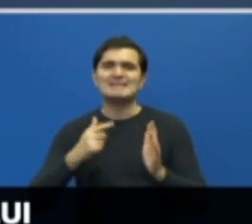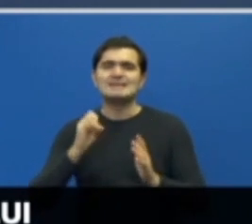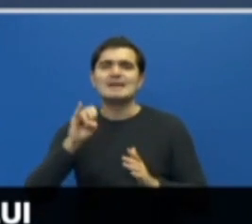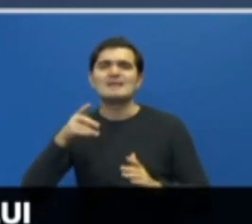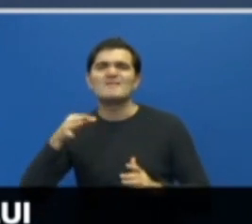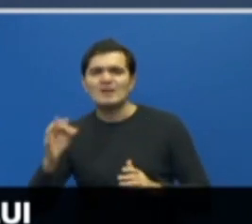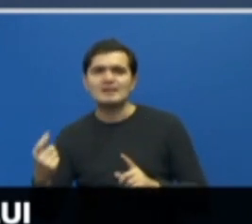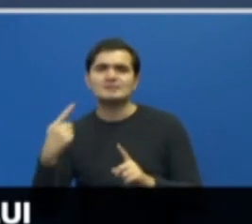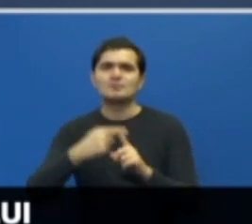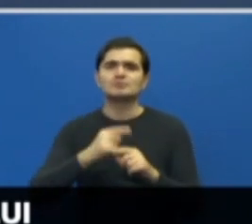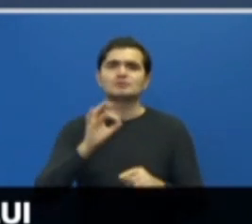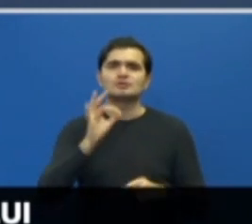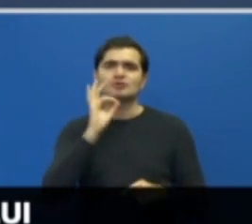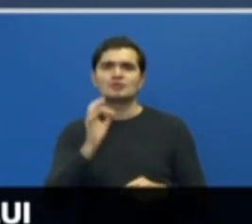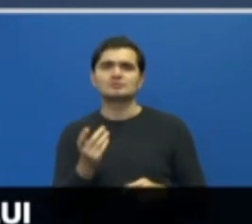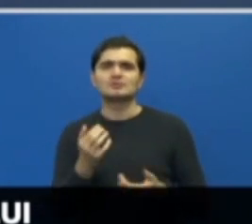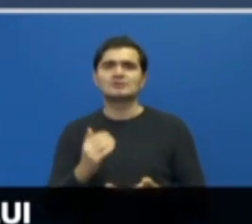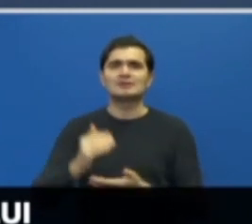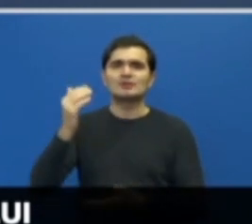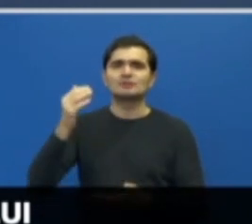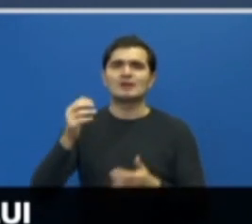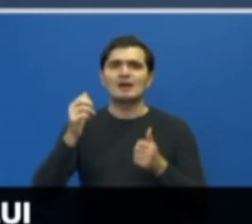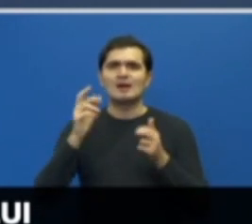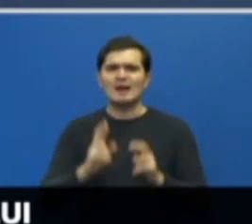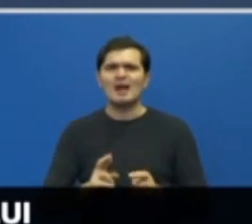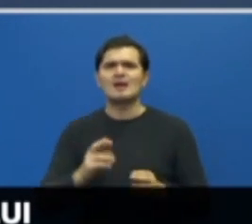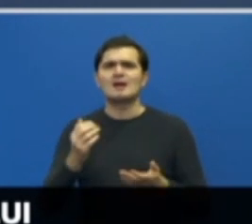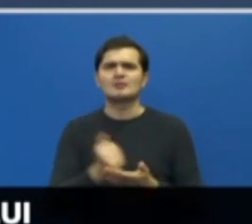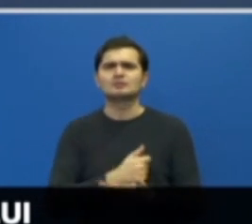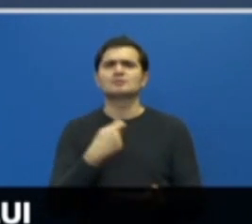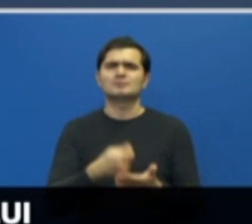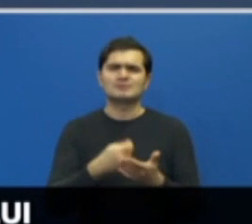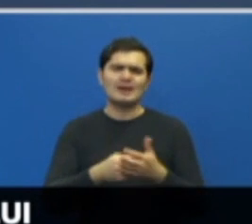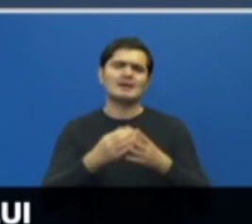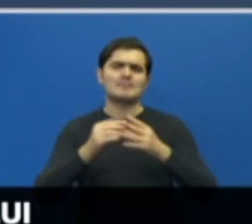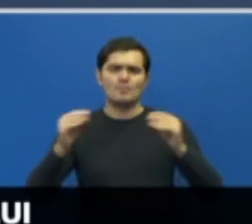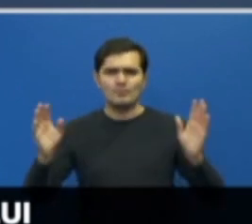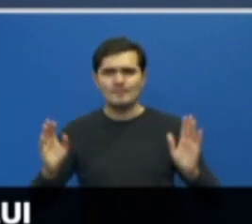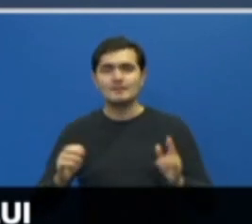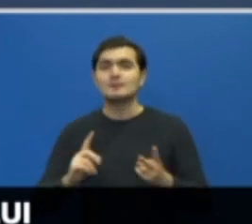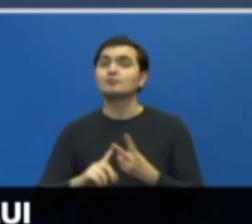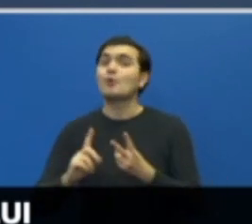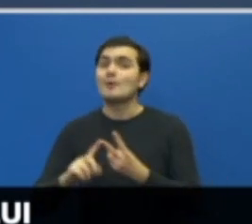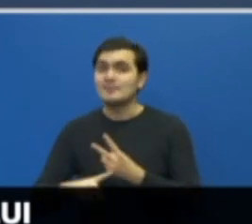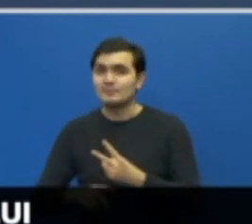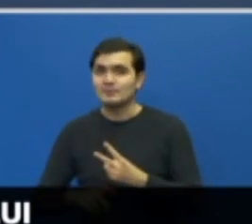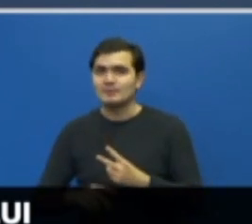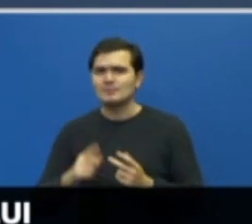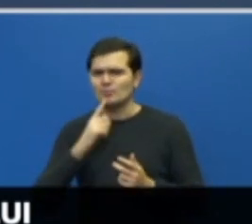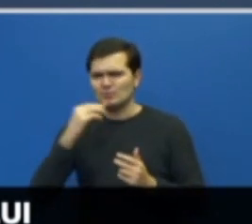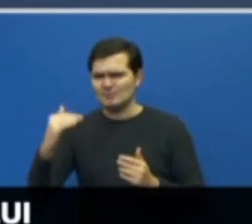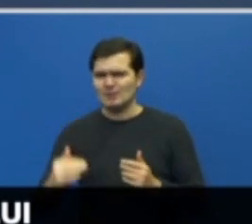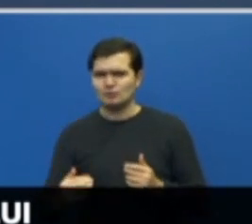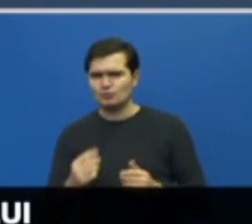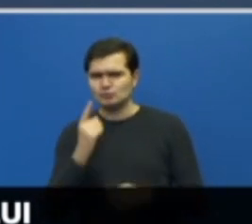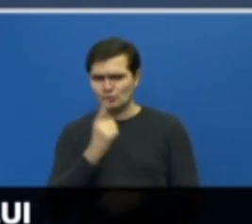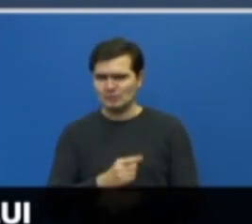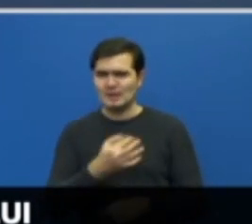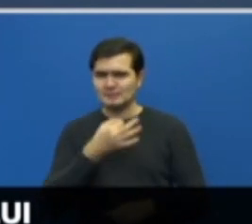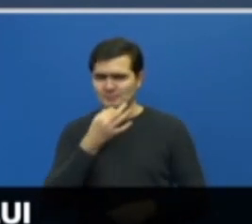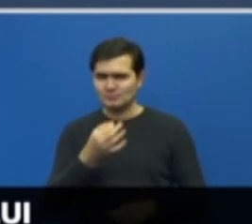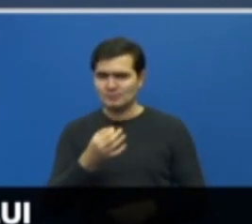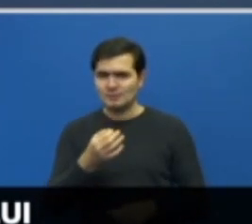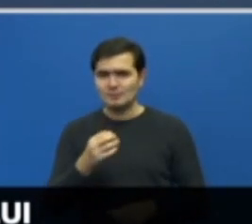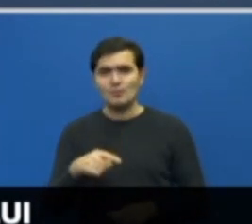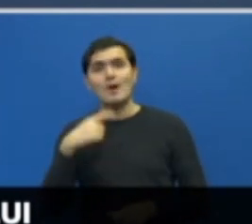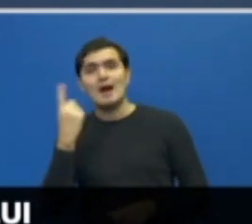50% din creșterea reală a câștigului salariar mediu brut realizat. Așa. 2. Puțin mai jos în ordonanță,